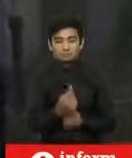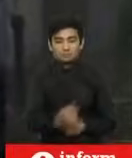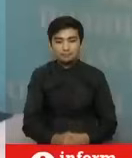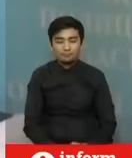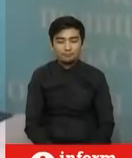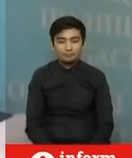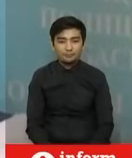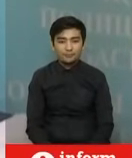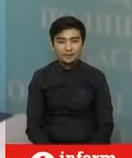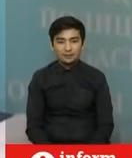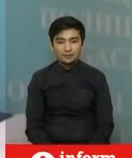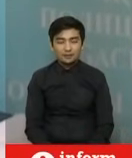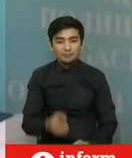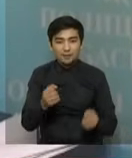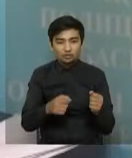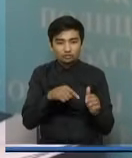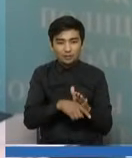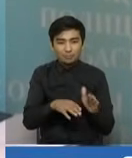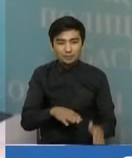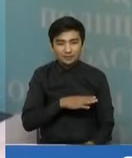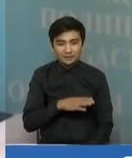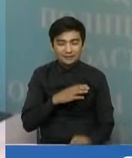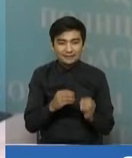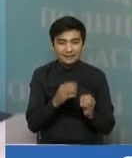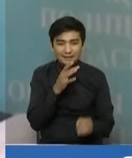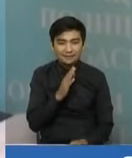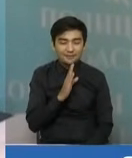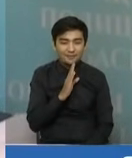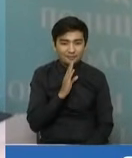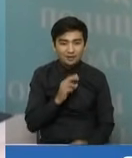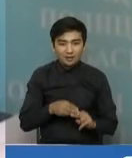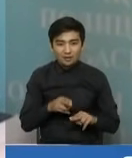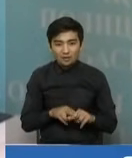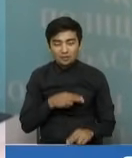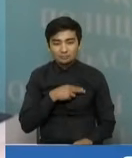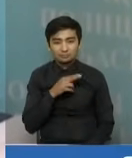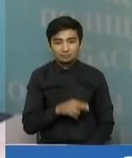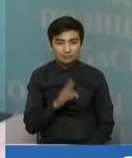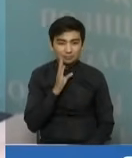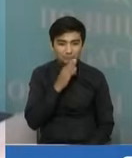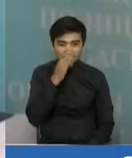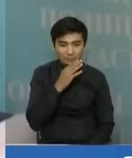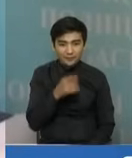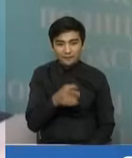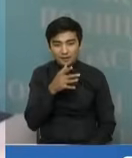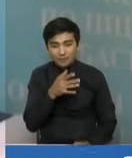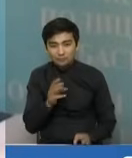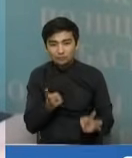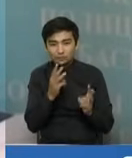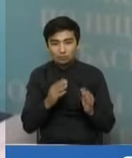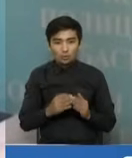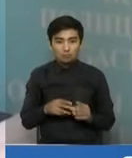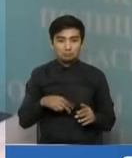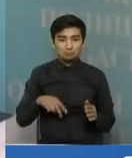ребёнок в салоне автомашины находилась десятилетняя девочка которая погибла родители на момент происшествия находились